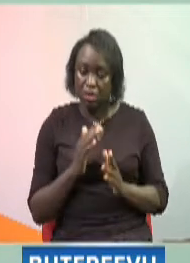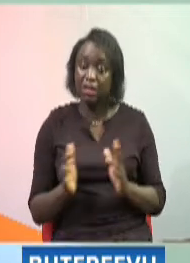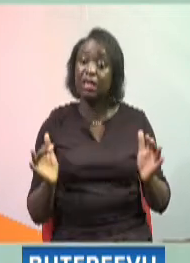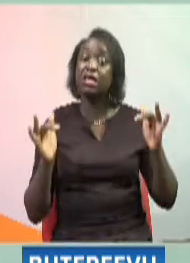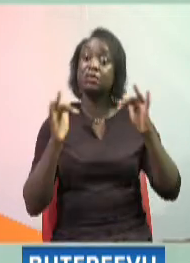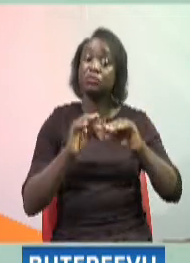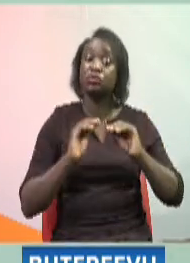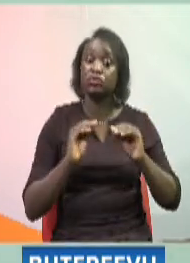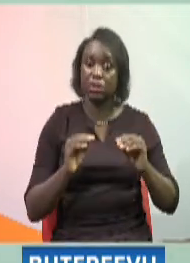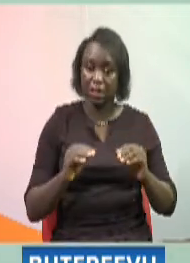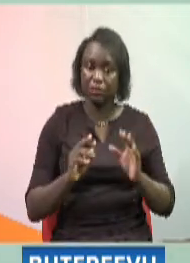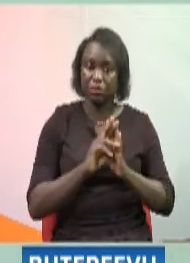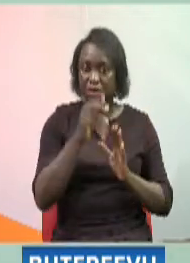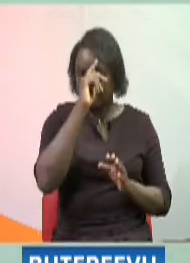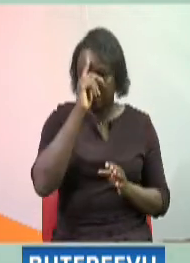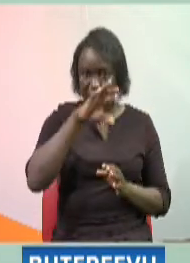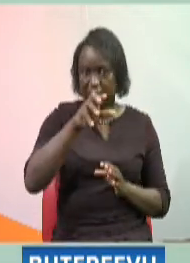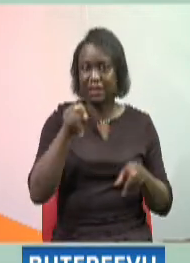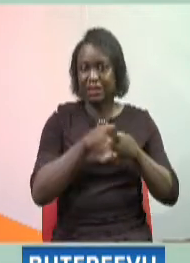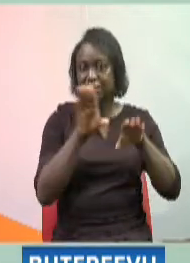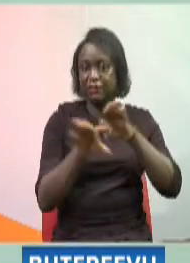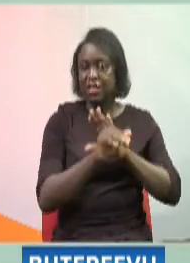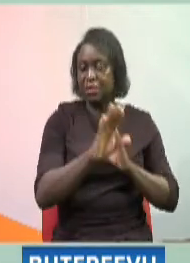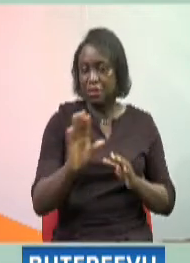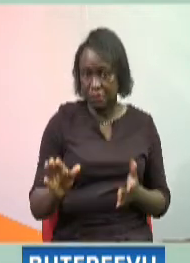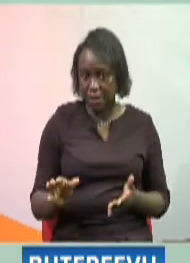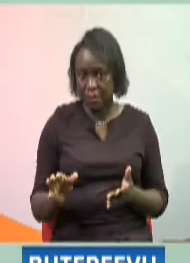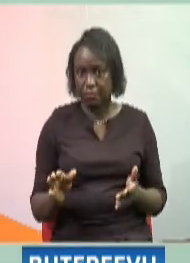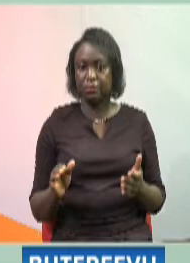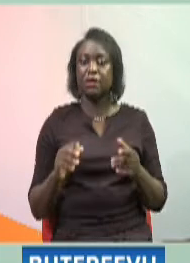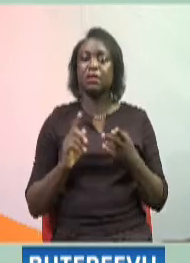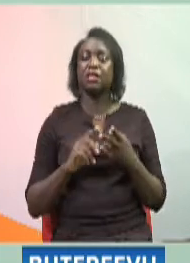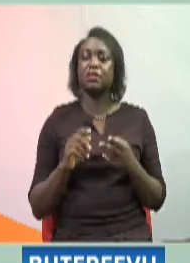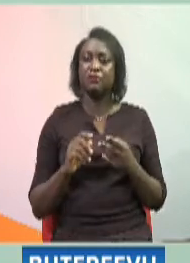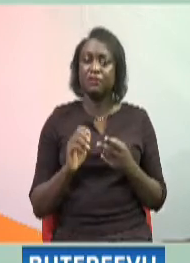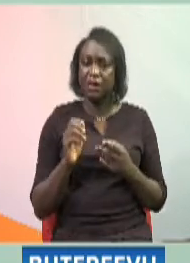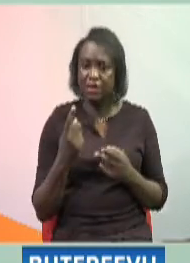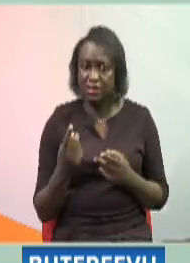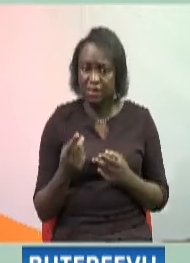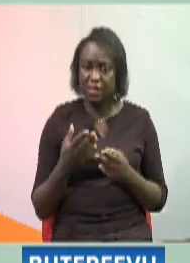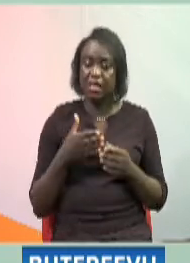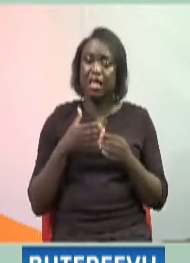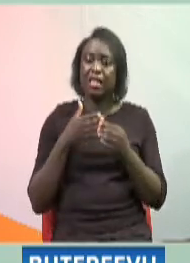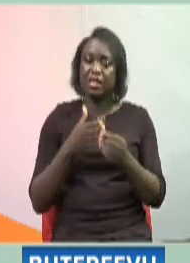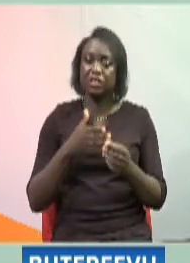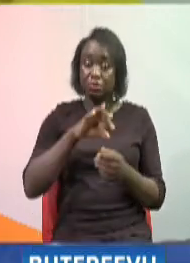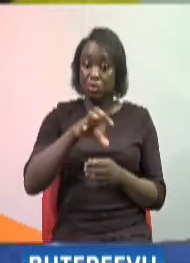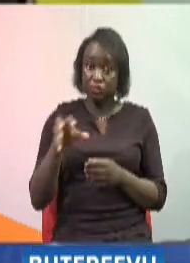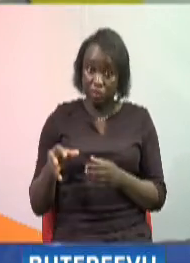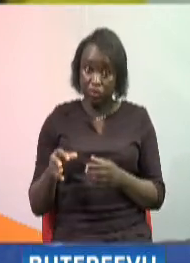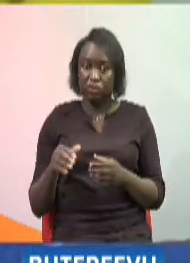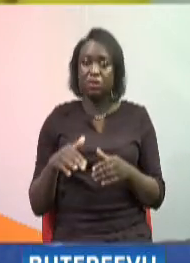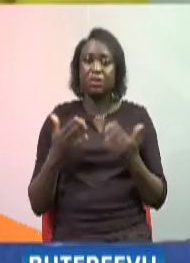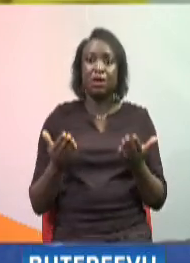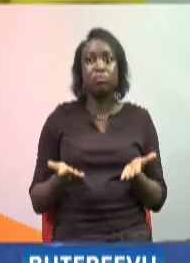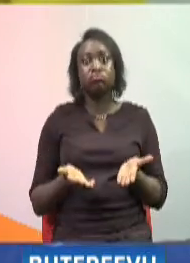awamu n'abamyuka baabwe. Nange ebyatuukibwako okusookera ddala obwami obw'obukulembeze bw'abamasaza bwazzibwa bujja.